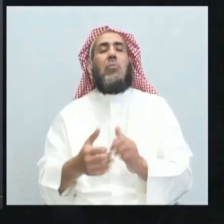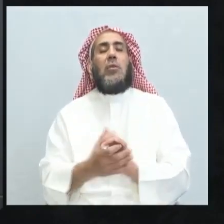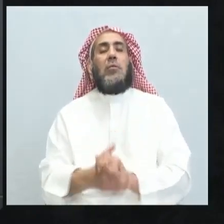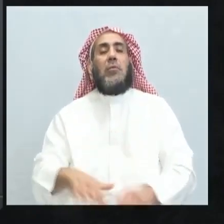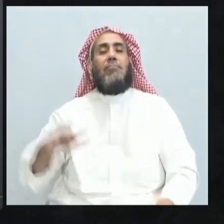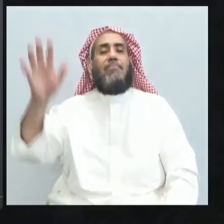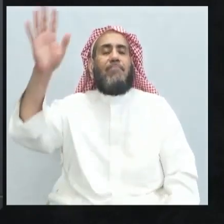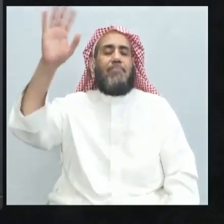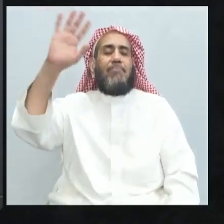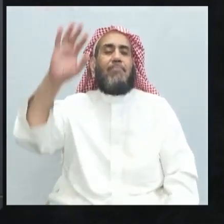وصحبه اجمعين